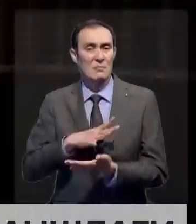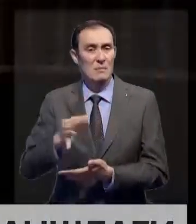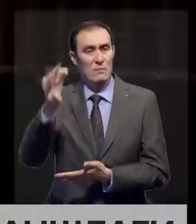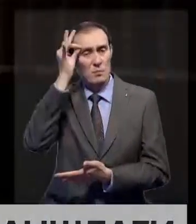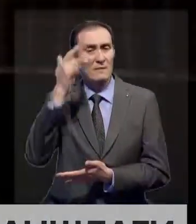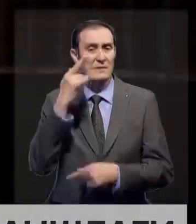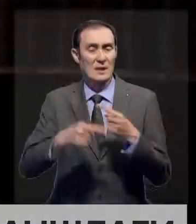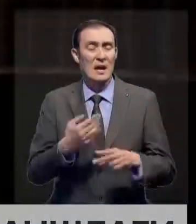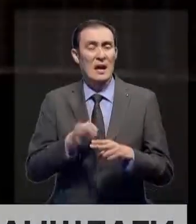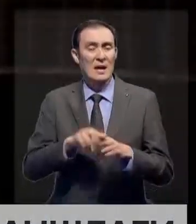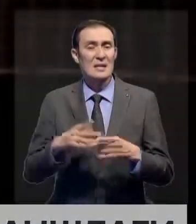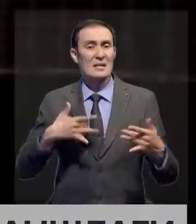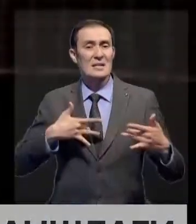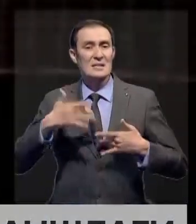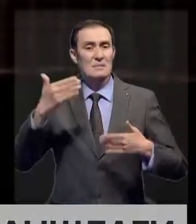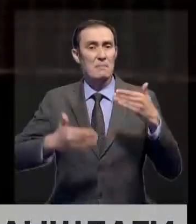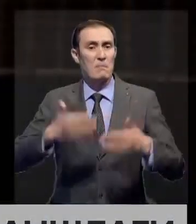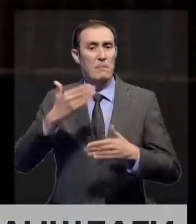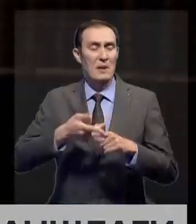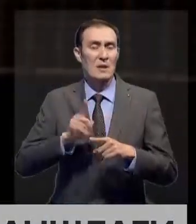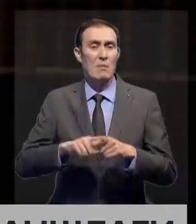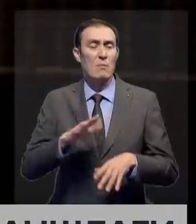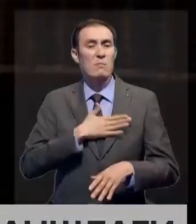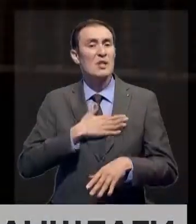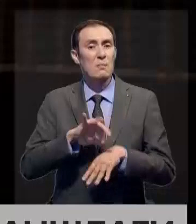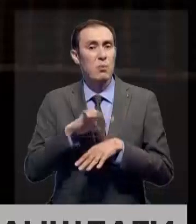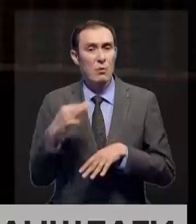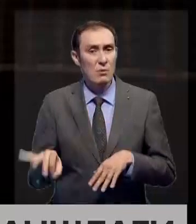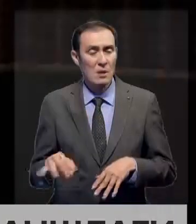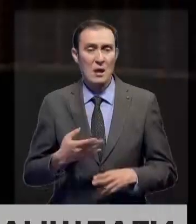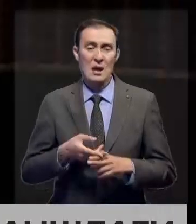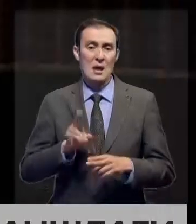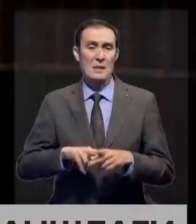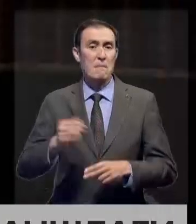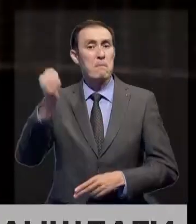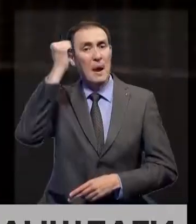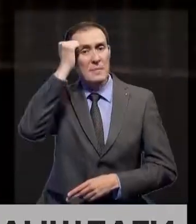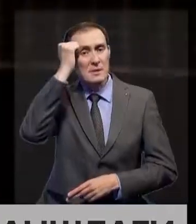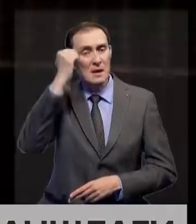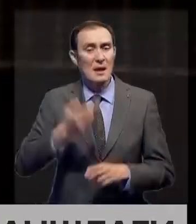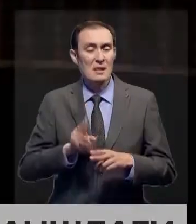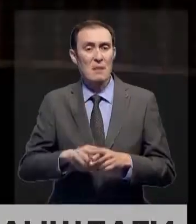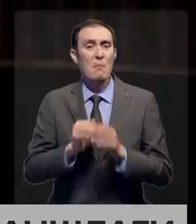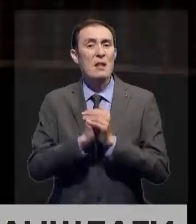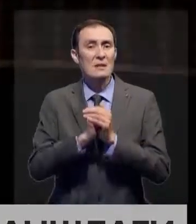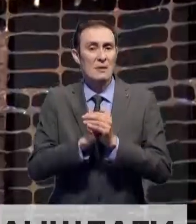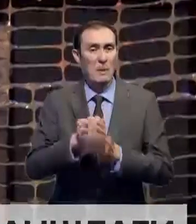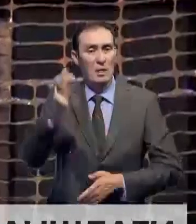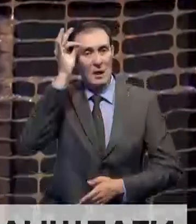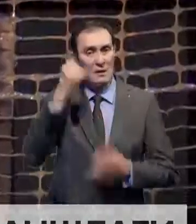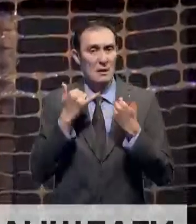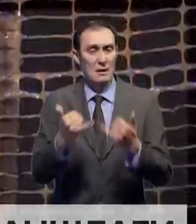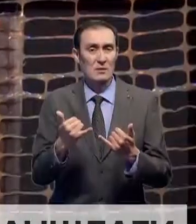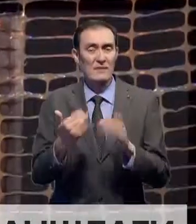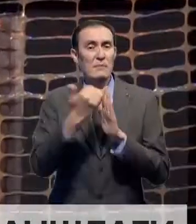Этот спектакль для нас – это боль. Это память, это молитва поминальная. Я не